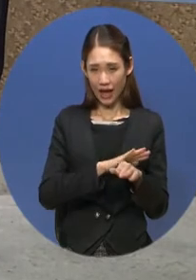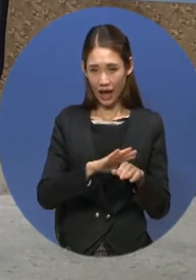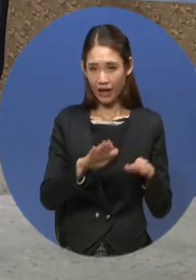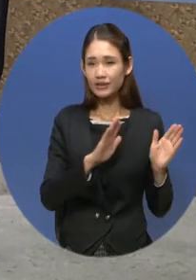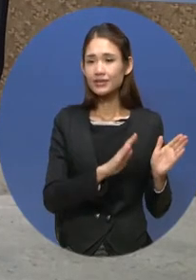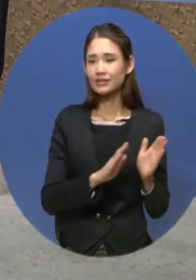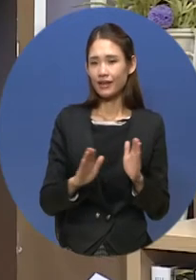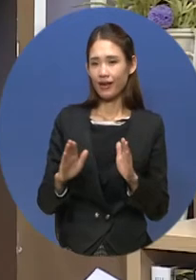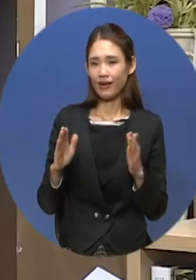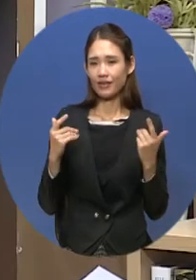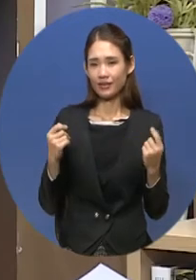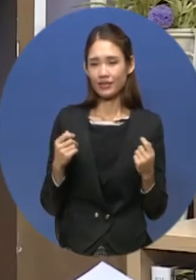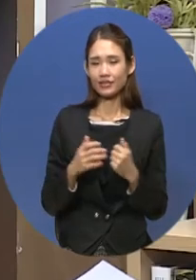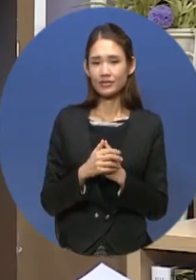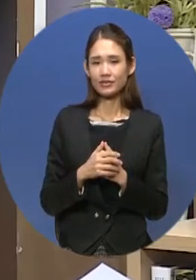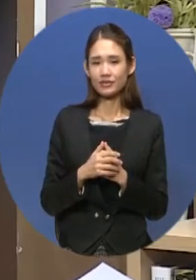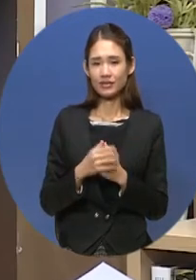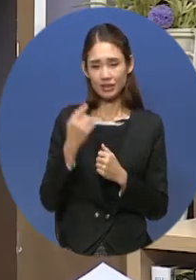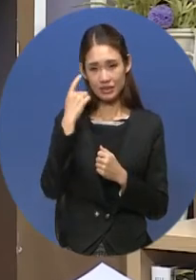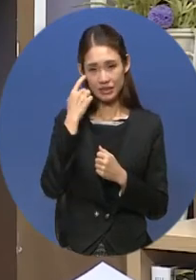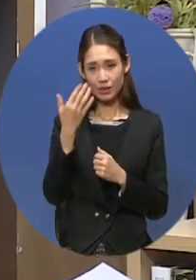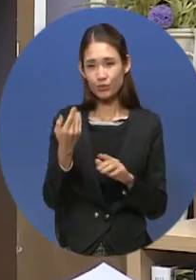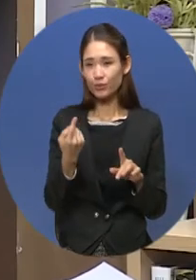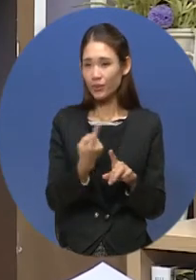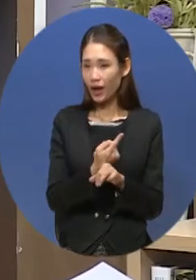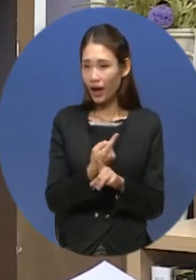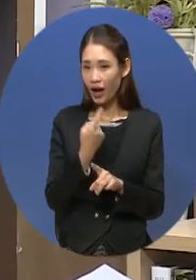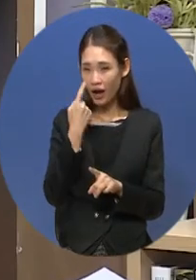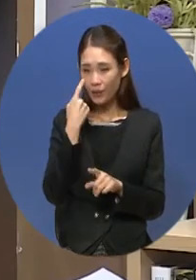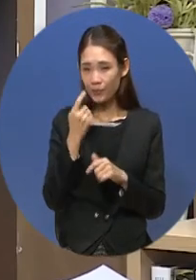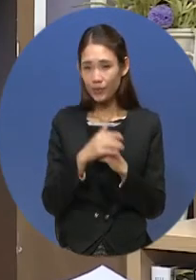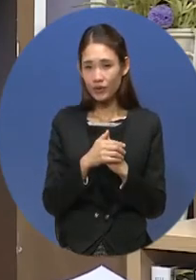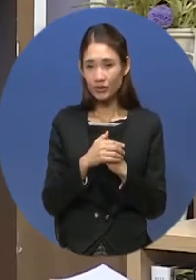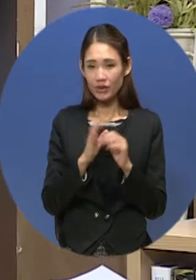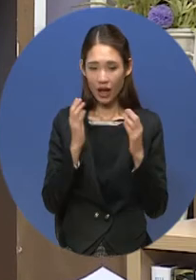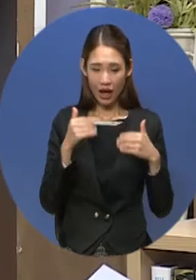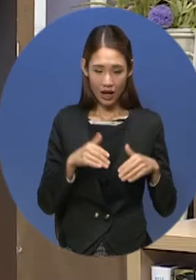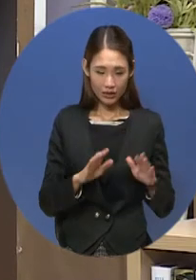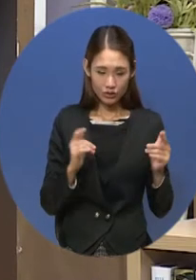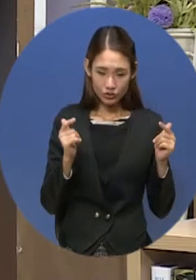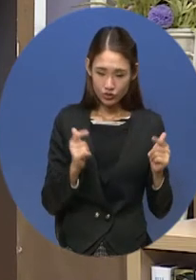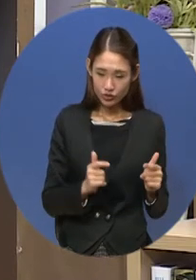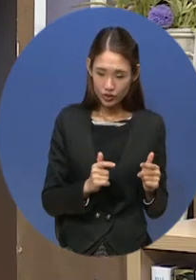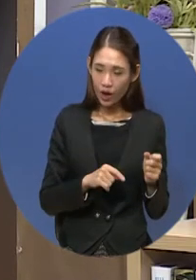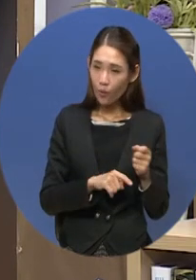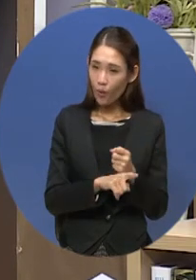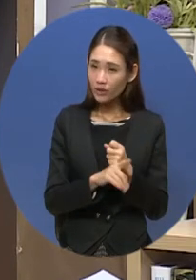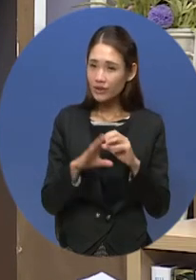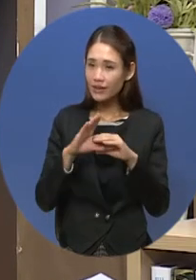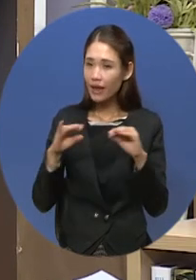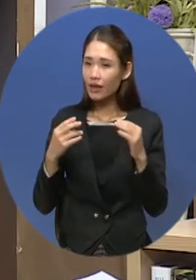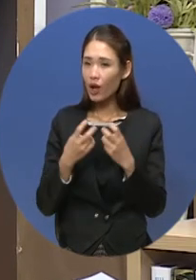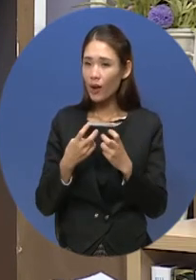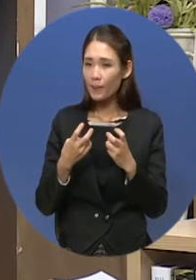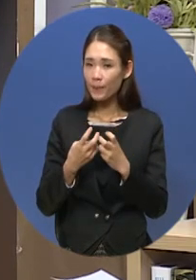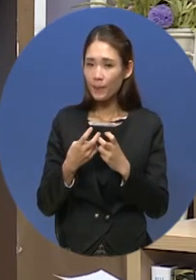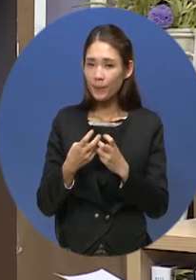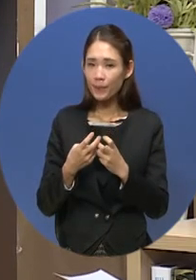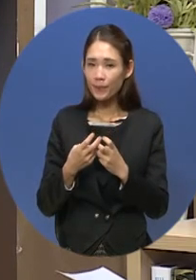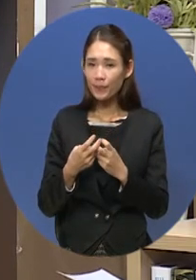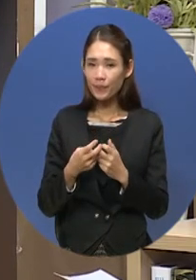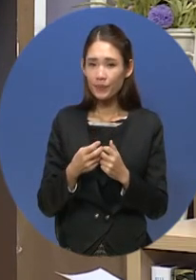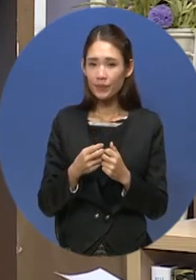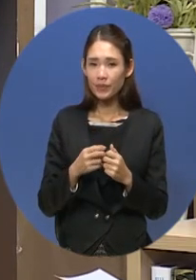것 같거든요. 그럼 이제 질문을 바꿔서요. 의원님께서는 이 저출산에 대한 원인과 해결 방안에 대한 의정